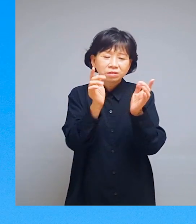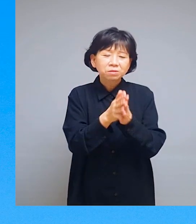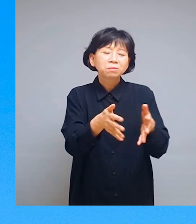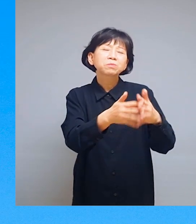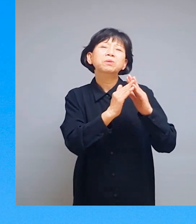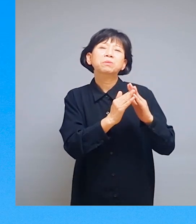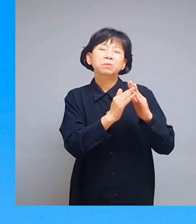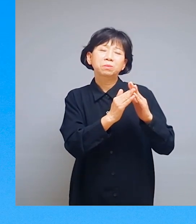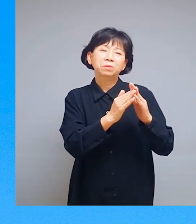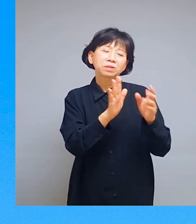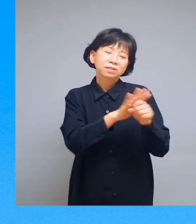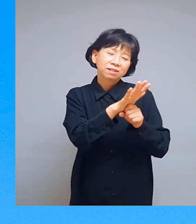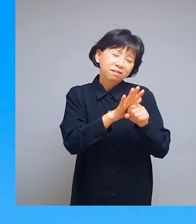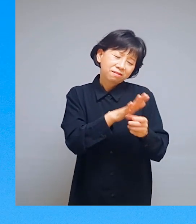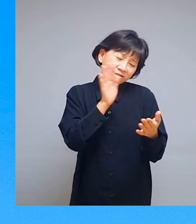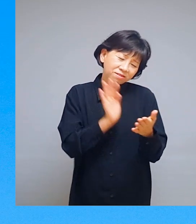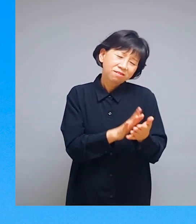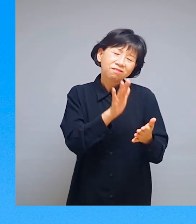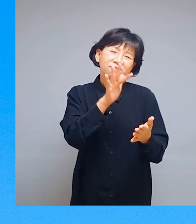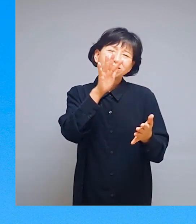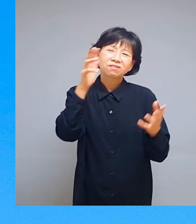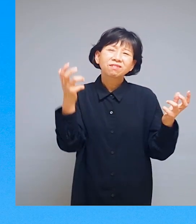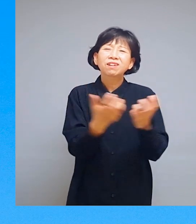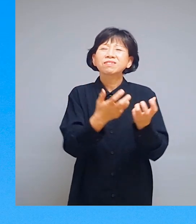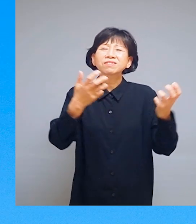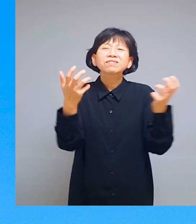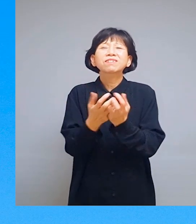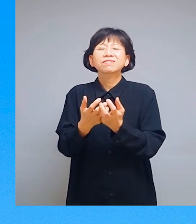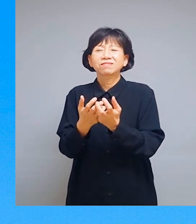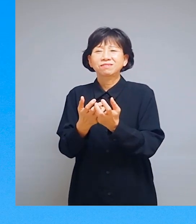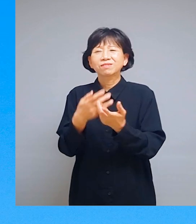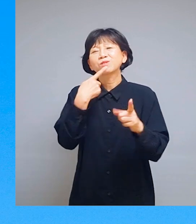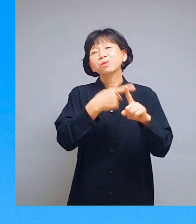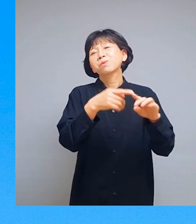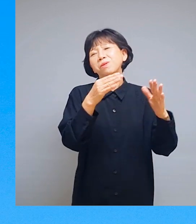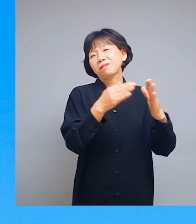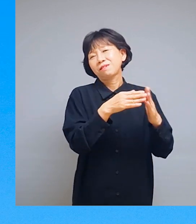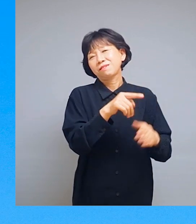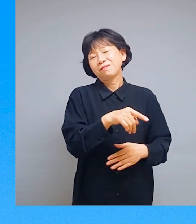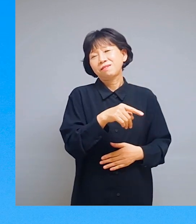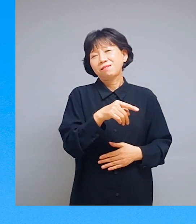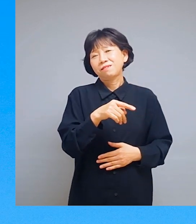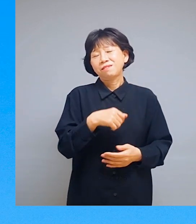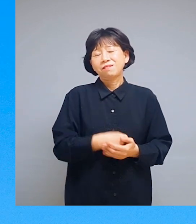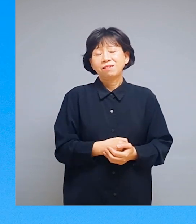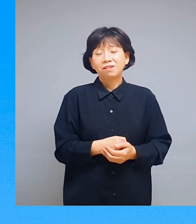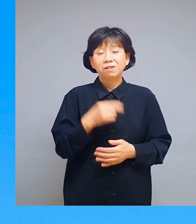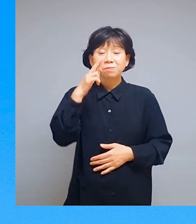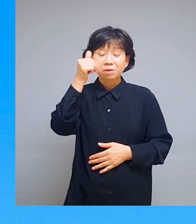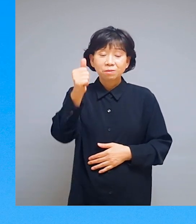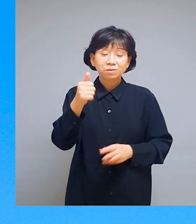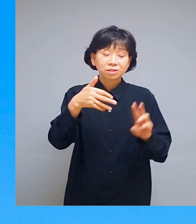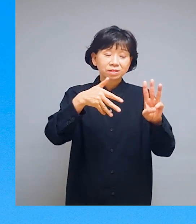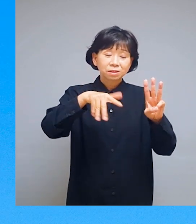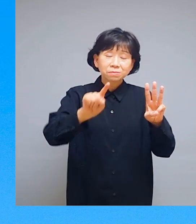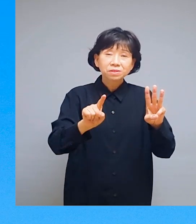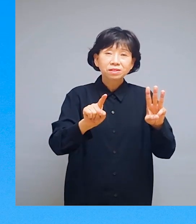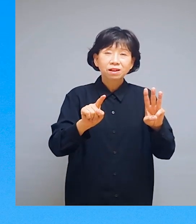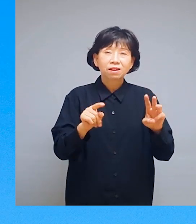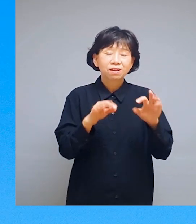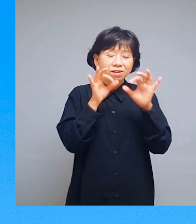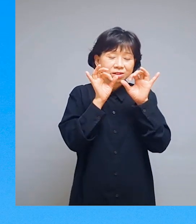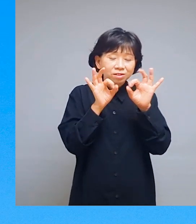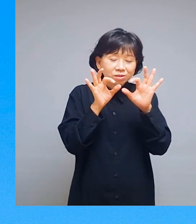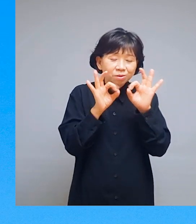교회로서 한때 사랑과 열정이 넘치고 넘쳤던 교회입니다. 예배소 교회는 바울이 3차 전도여행 가운데